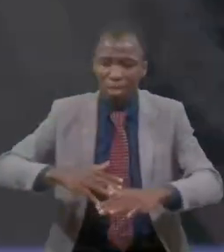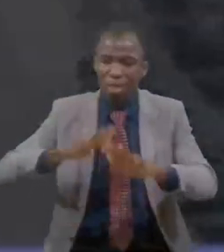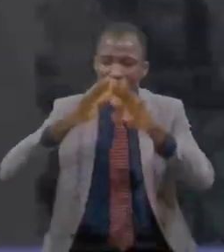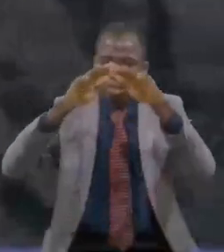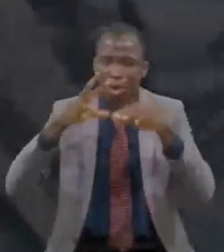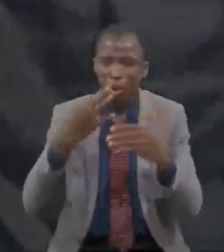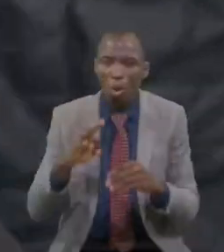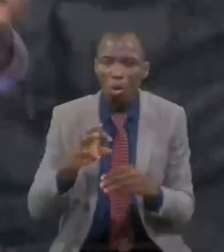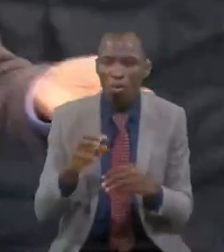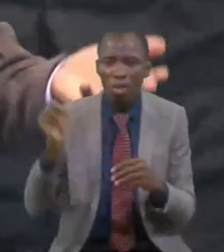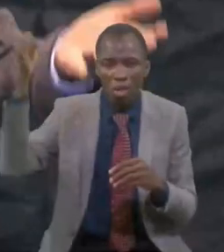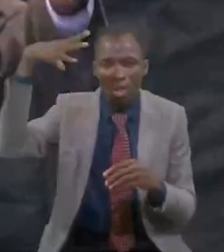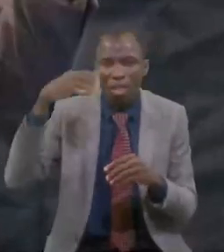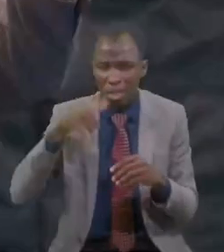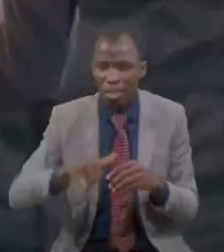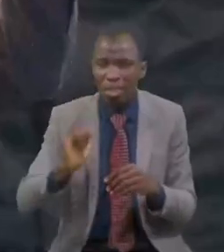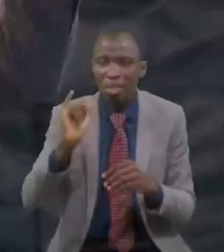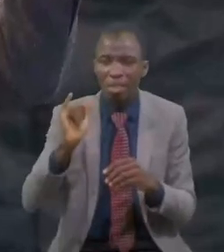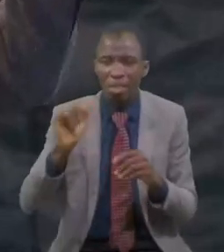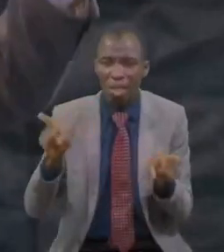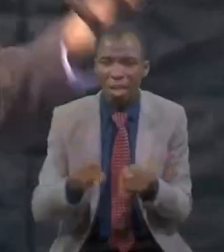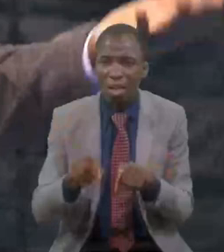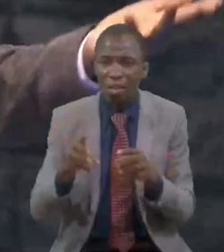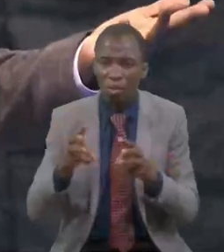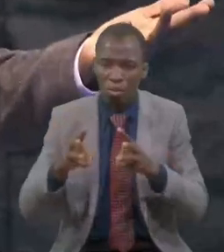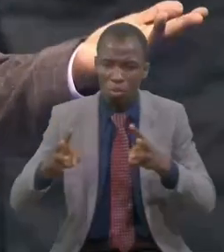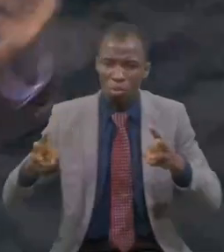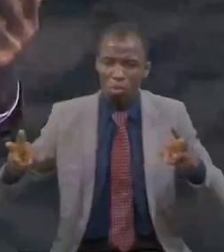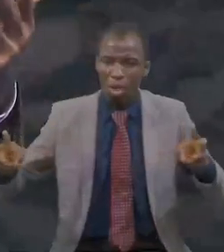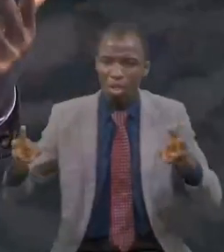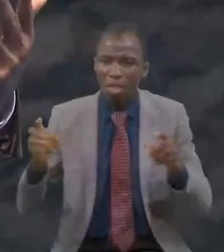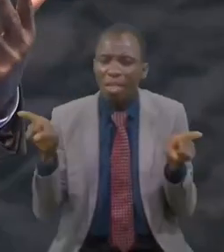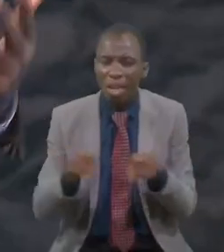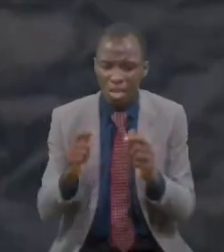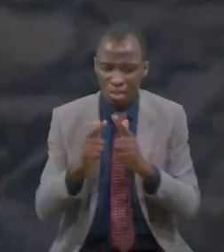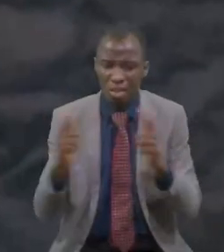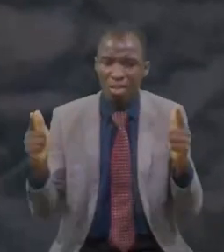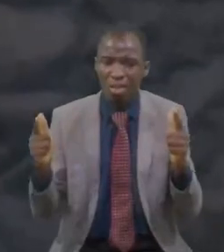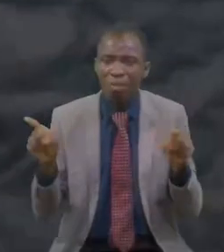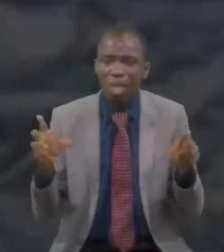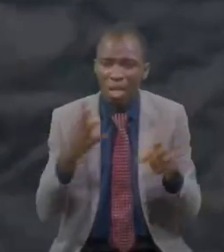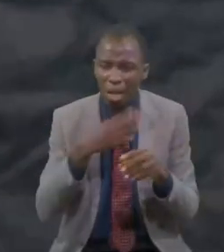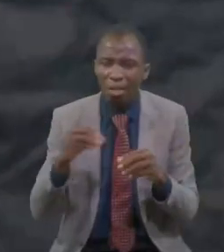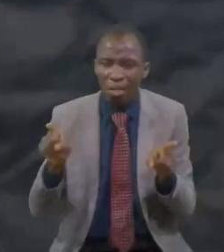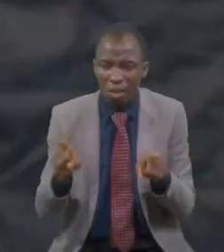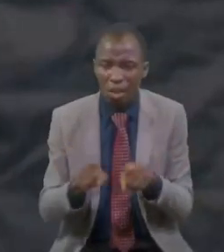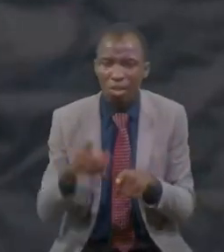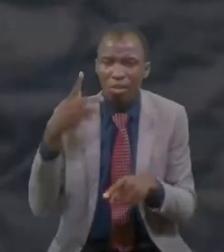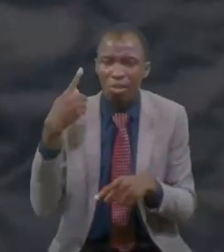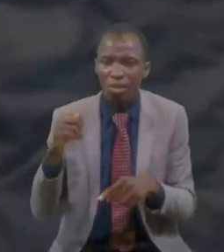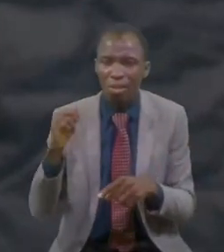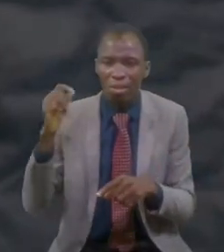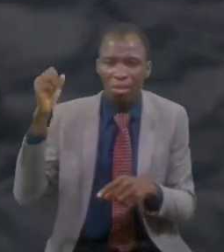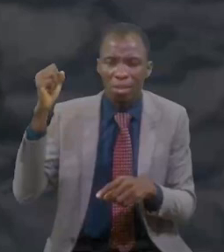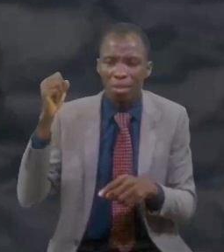l'océan de la de la grâce est aussi large et si grande et la